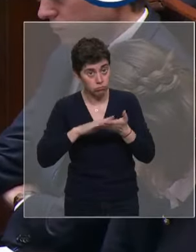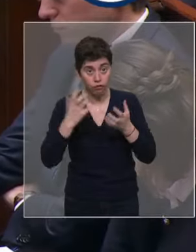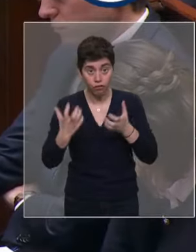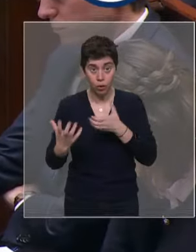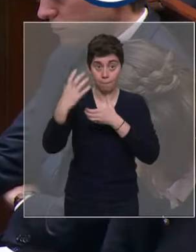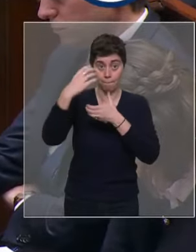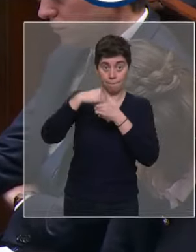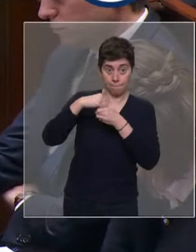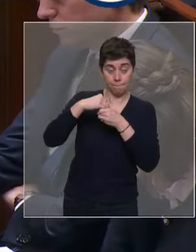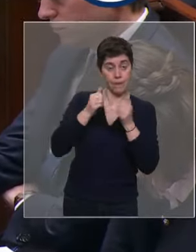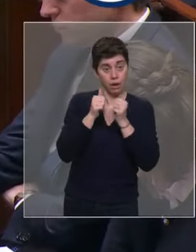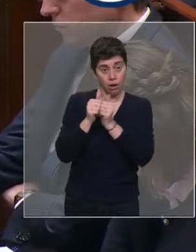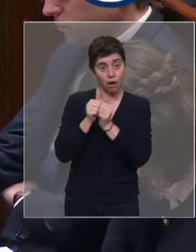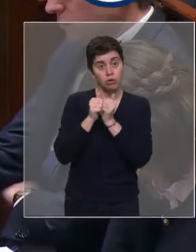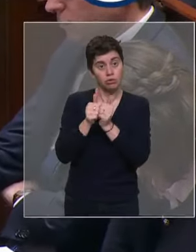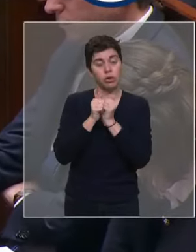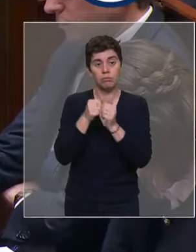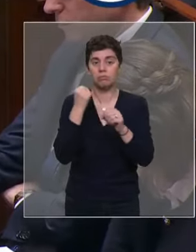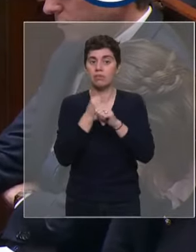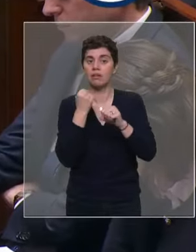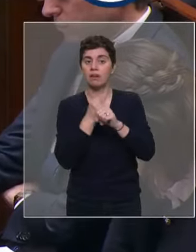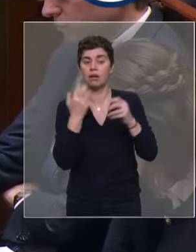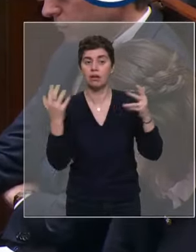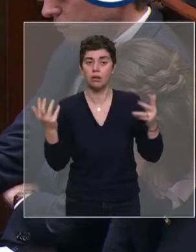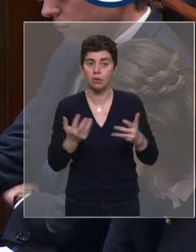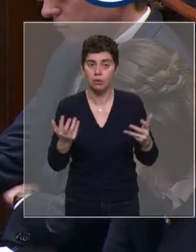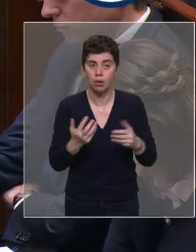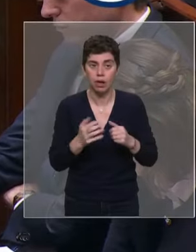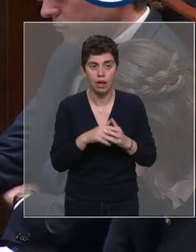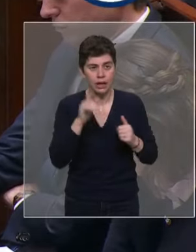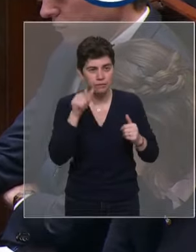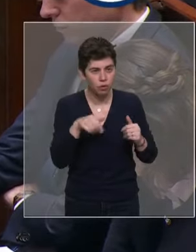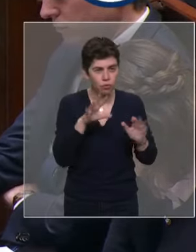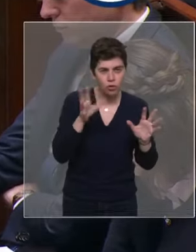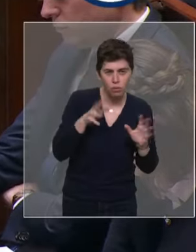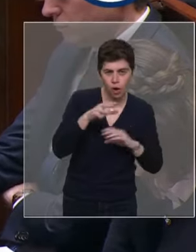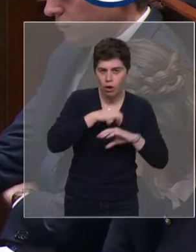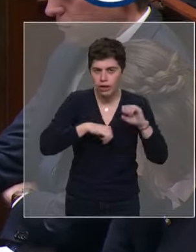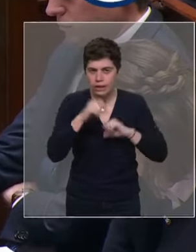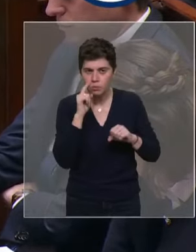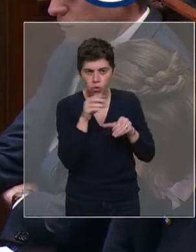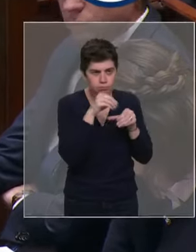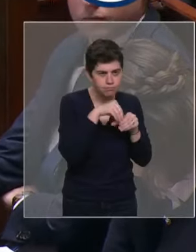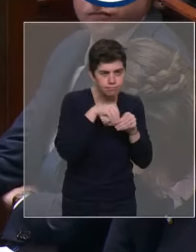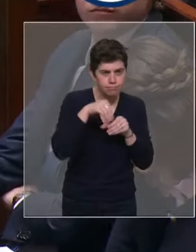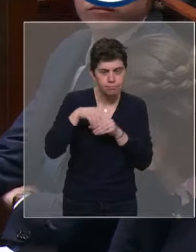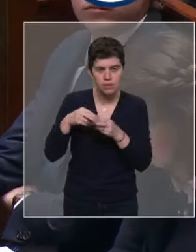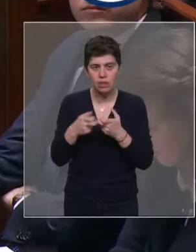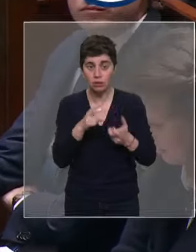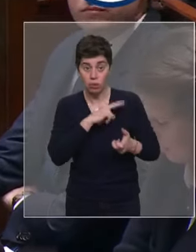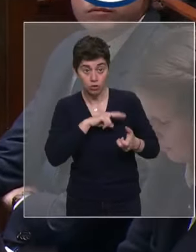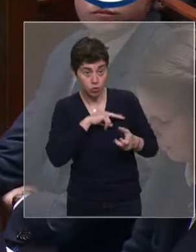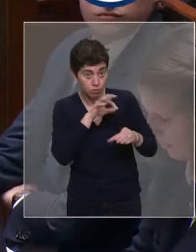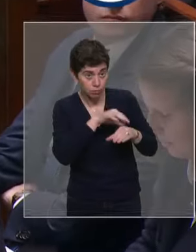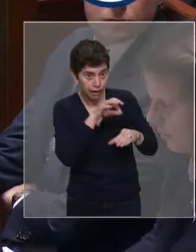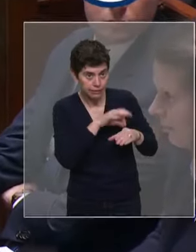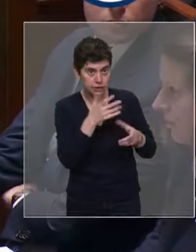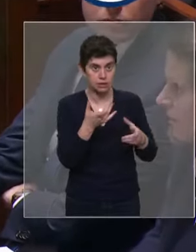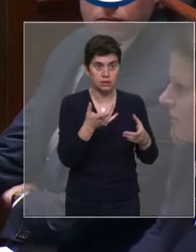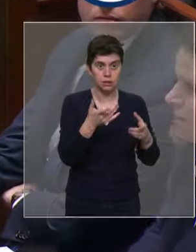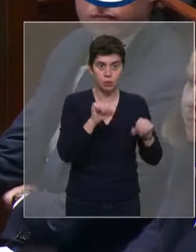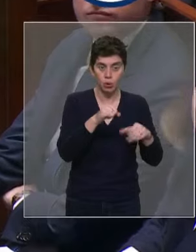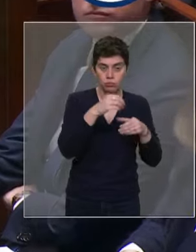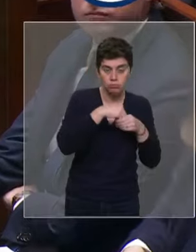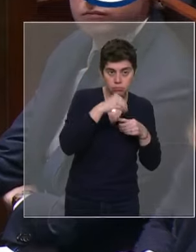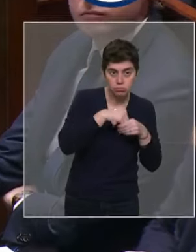comptes va travailler avec nous à l'identification de pistes d'économie, que ce soit des dépenses d'assurance maladie, que la